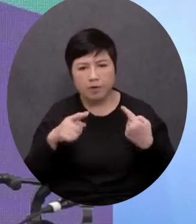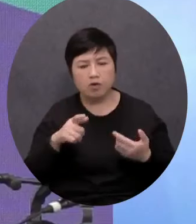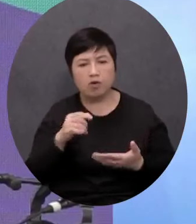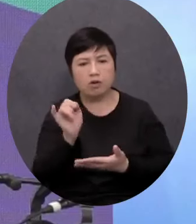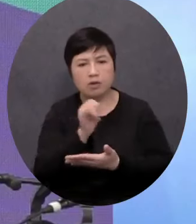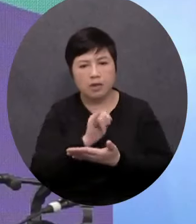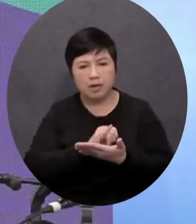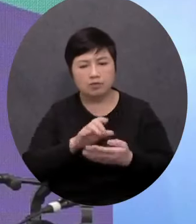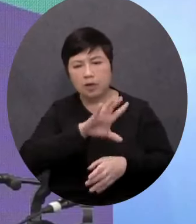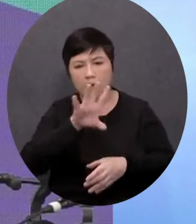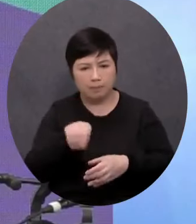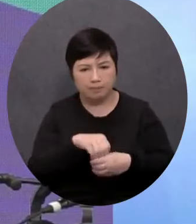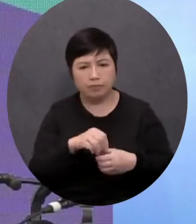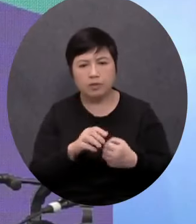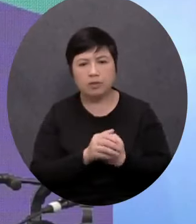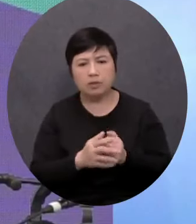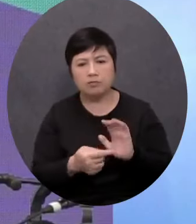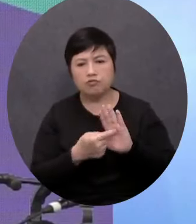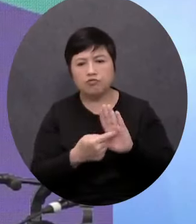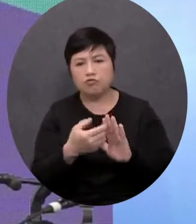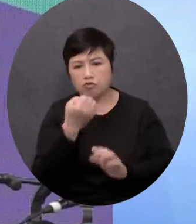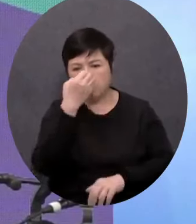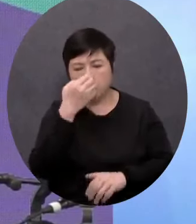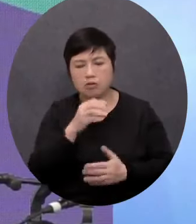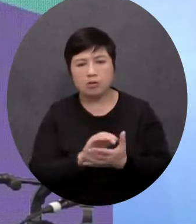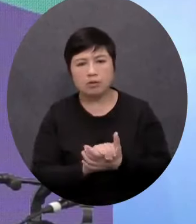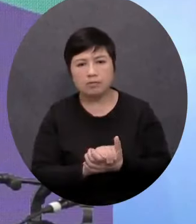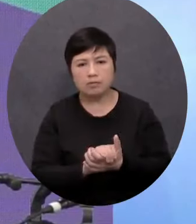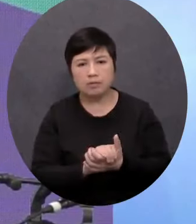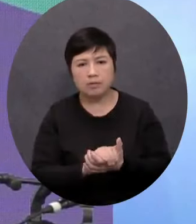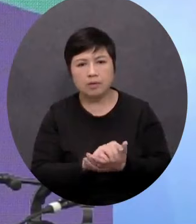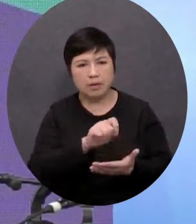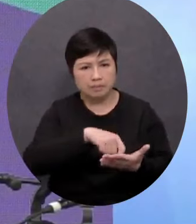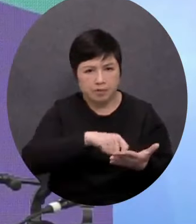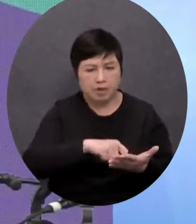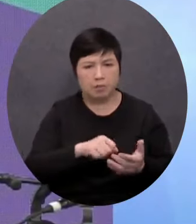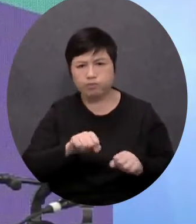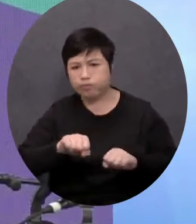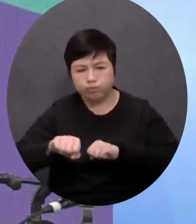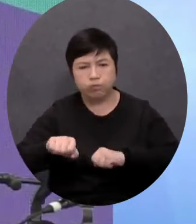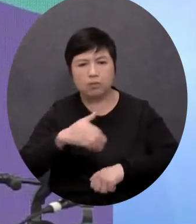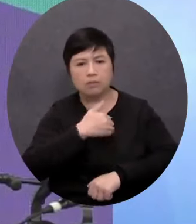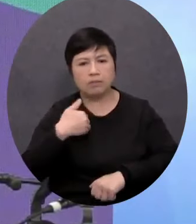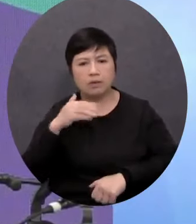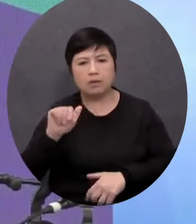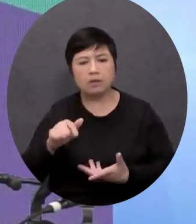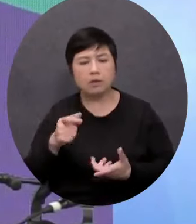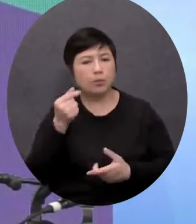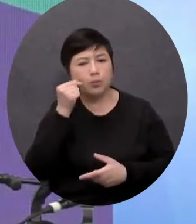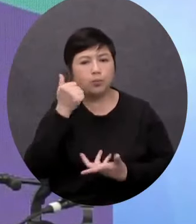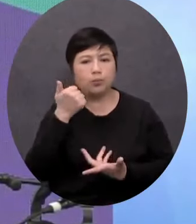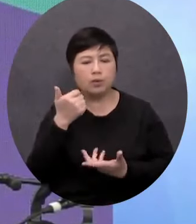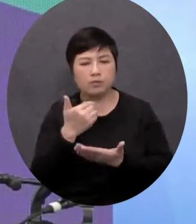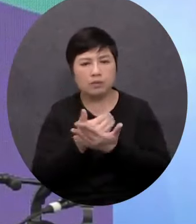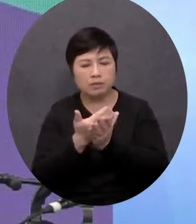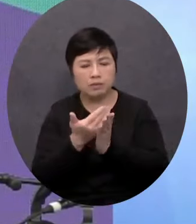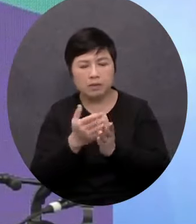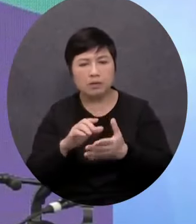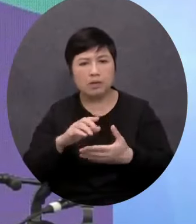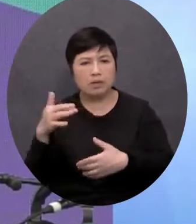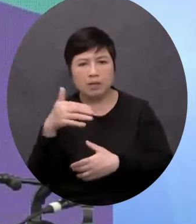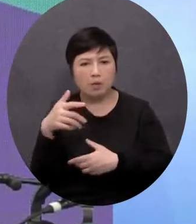畴融合起来，呈现出香港能文能武、活泼多元的流行文化，更